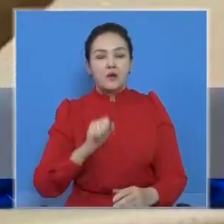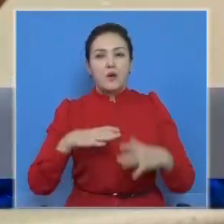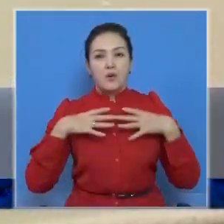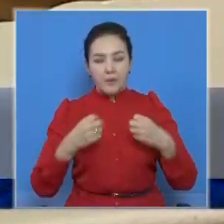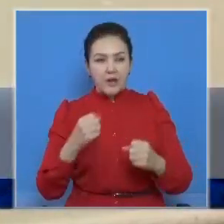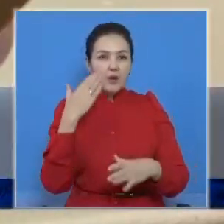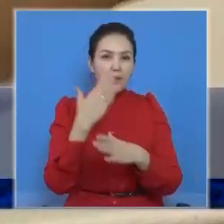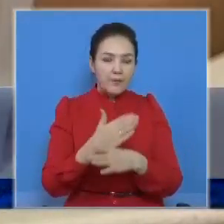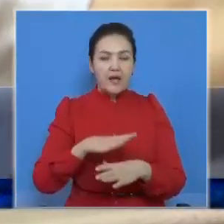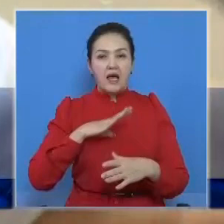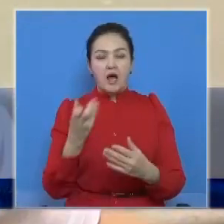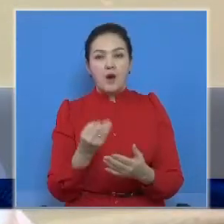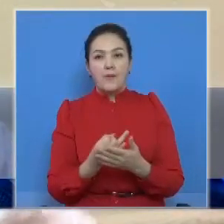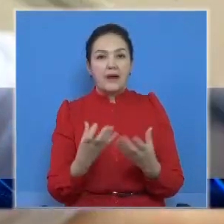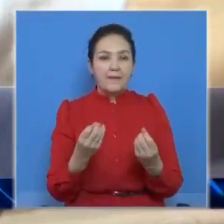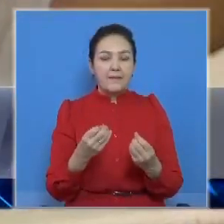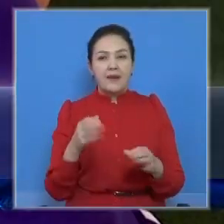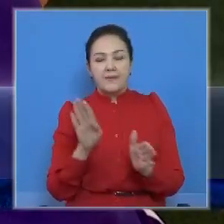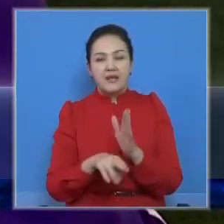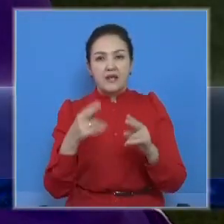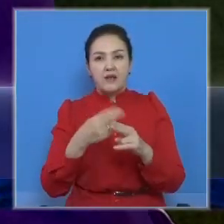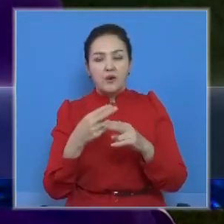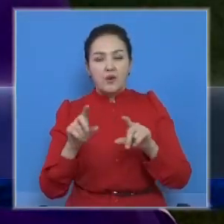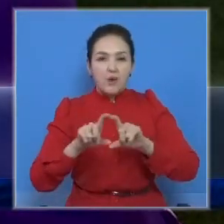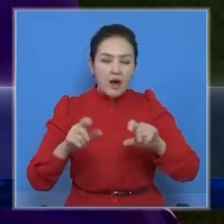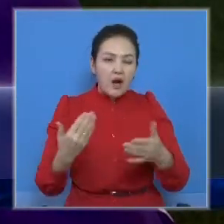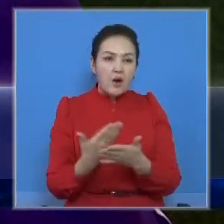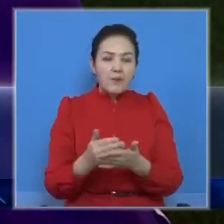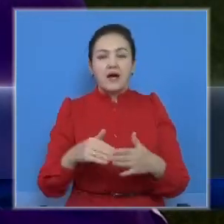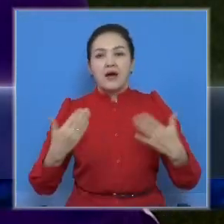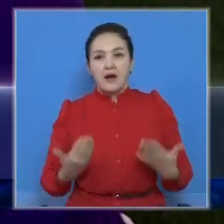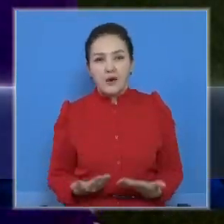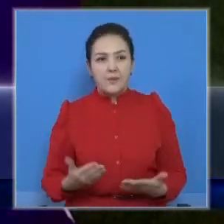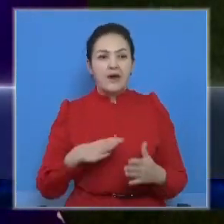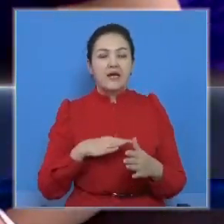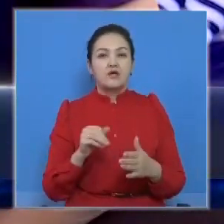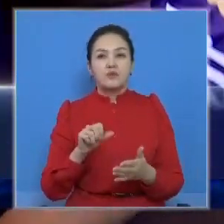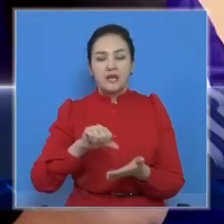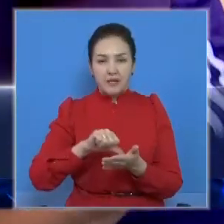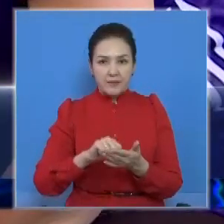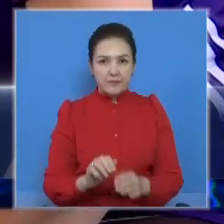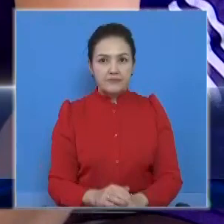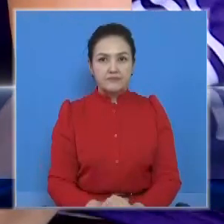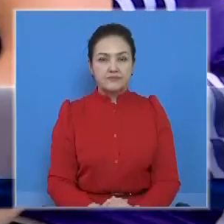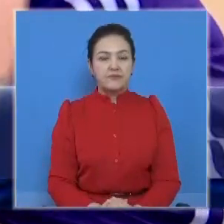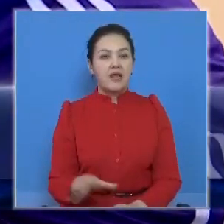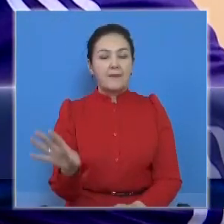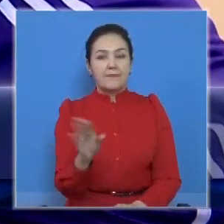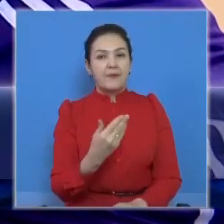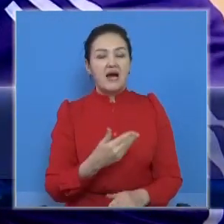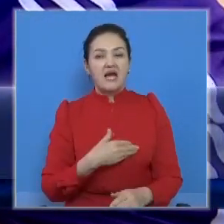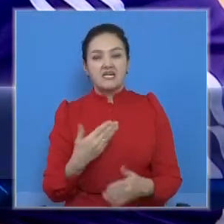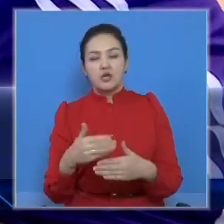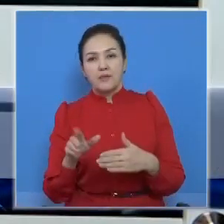күтуіне көмек көрсетуге, қолайлы және кедергісіз орта құруға, оларды қоғамдық өмірге тартуға бағытталған. Мұнда аға буын өкілдерінің барлық тілектері